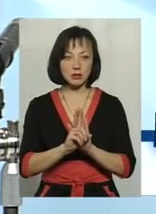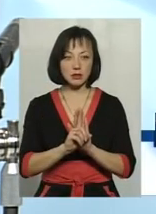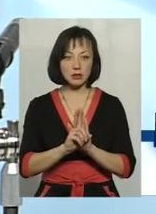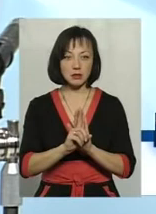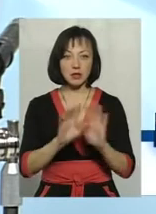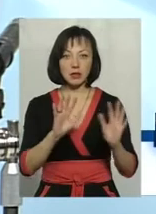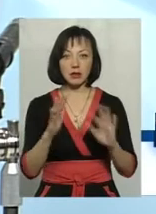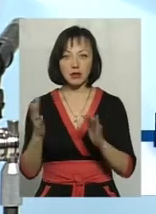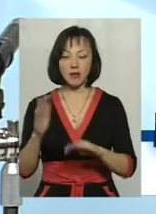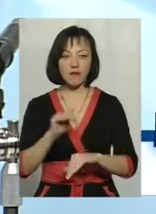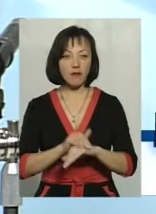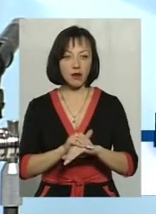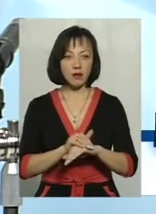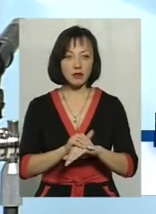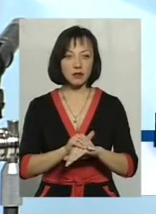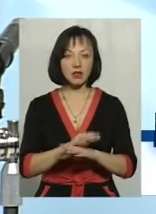траплялись факти